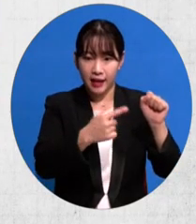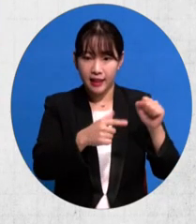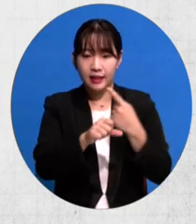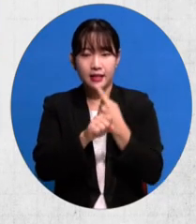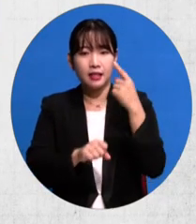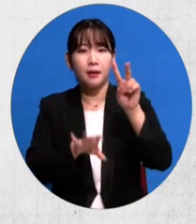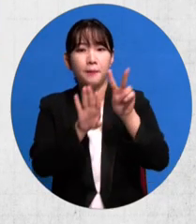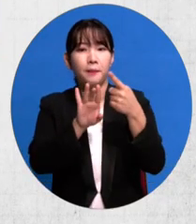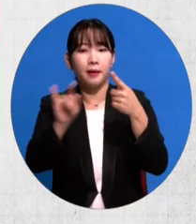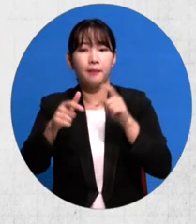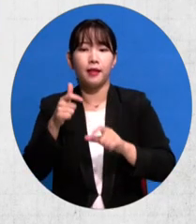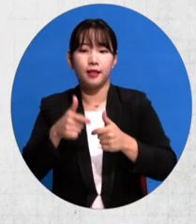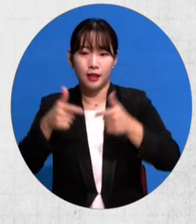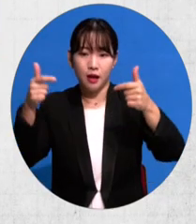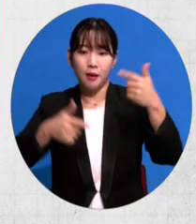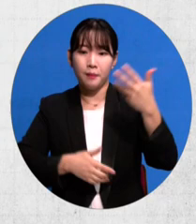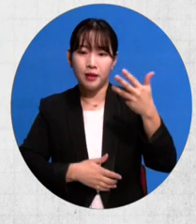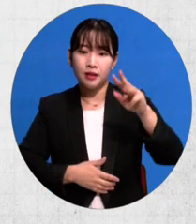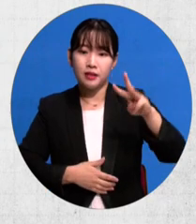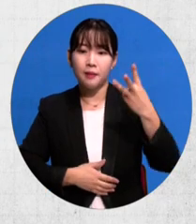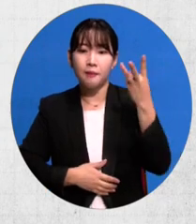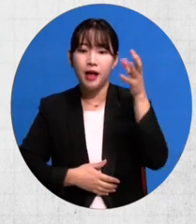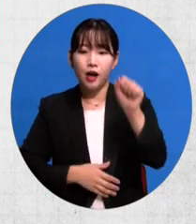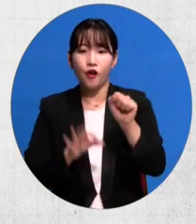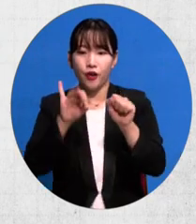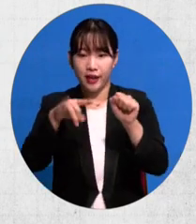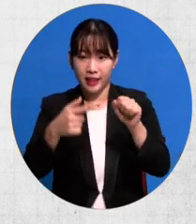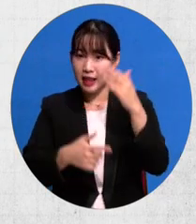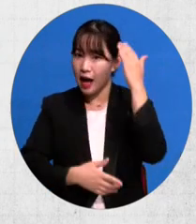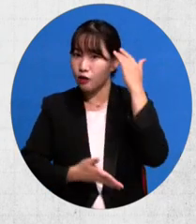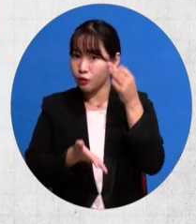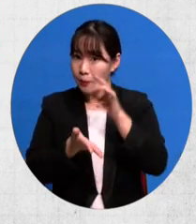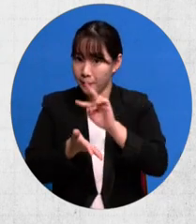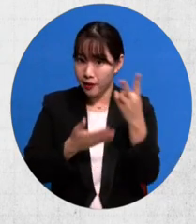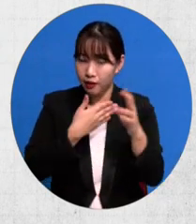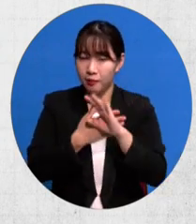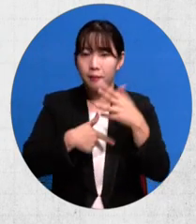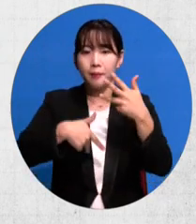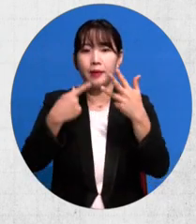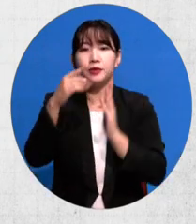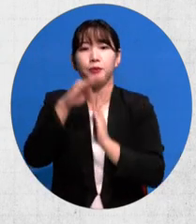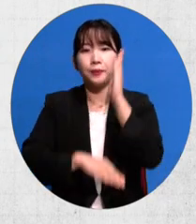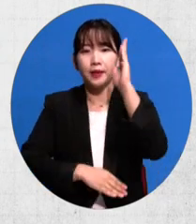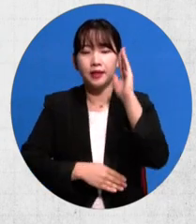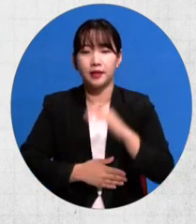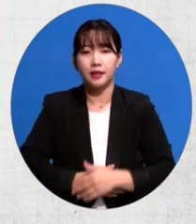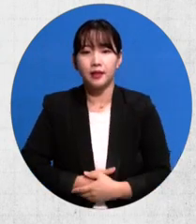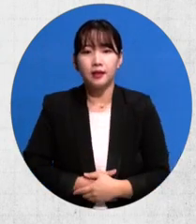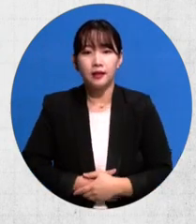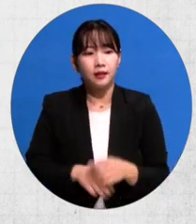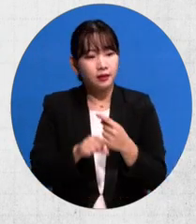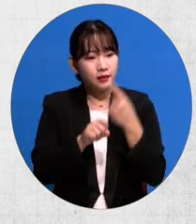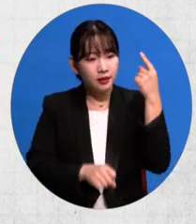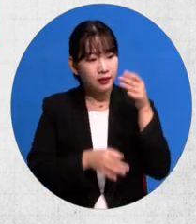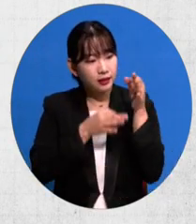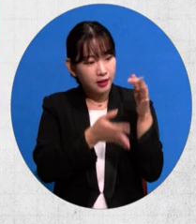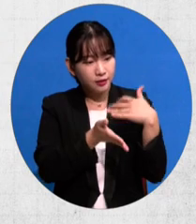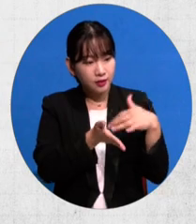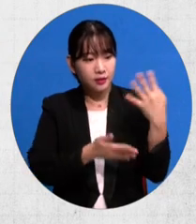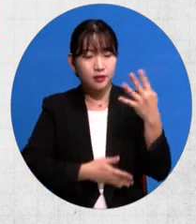지난해는 100배 이상 늘어난 8,300억 엔, 우리 돈으로 8조 원을 돌파했습니다. 지난해 기부